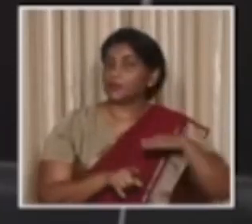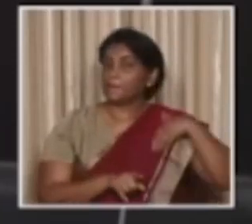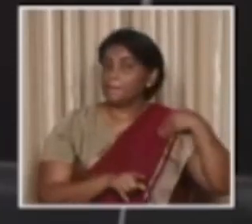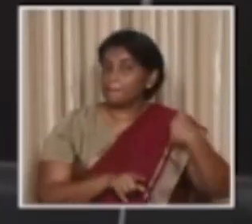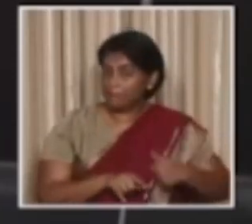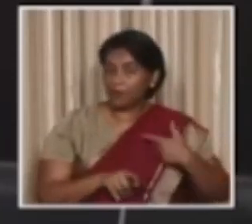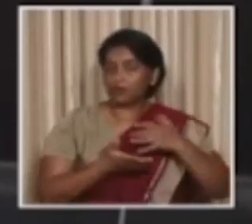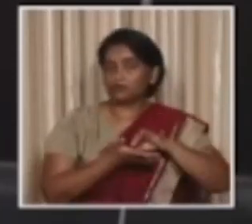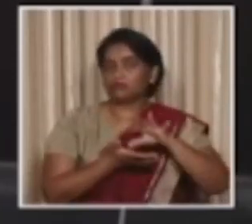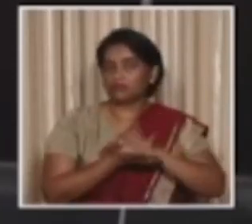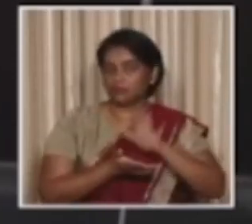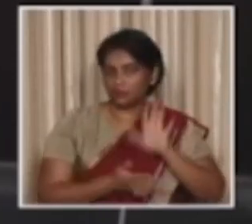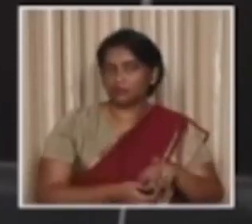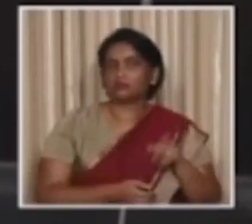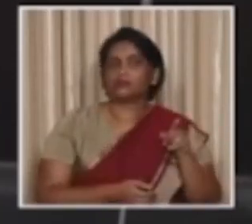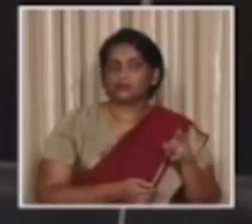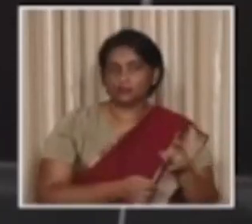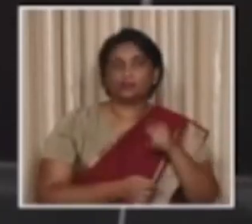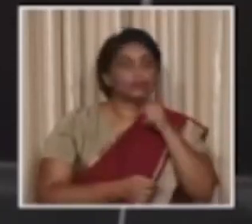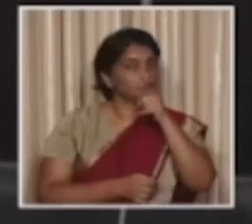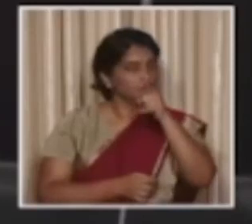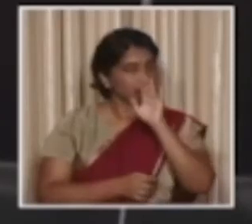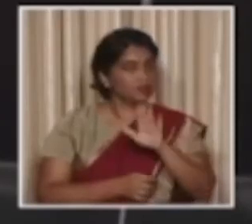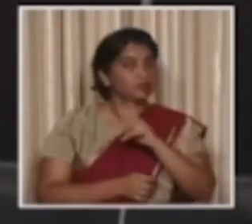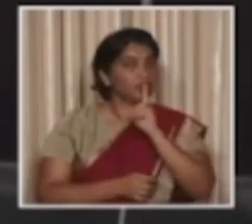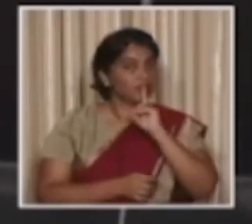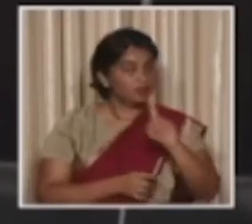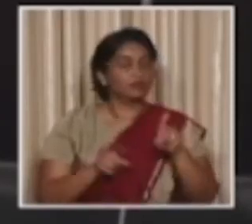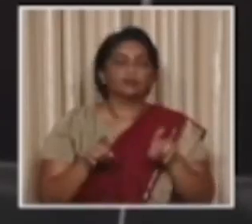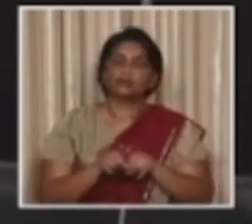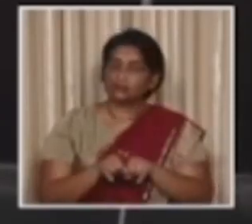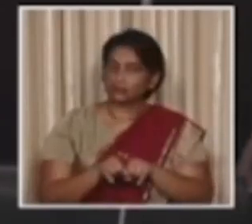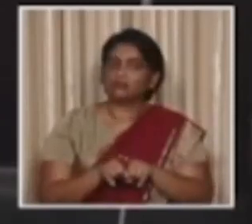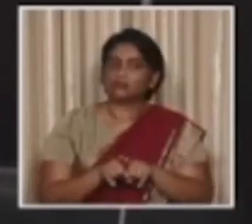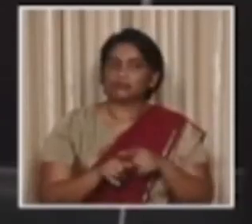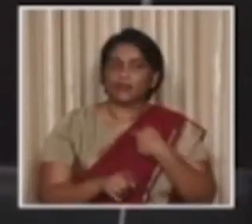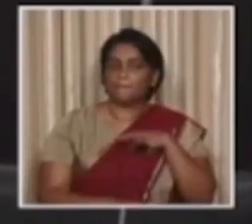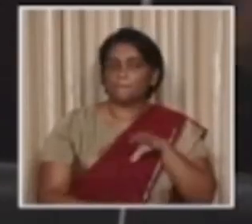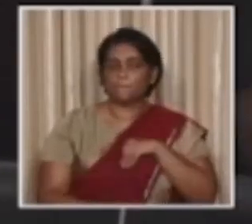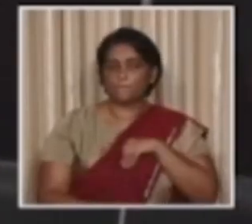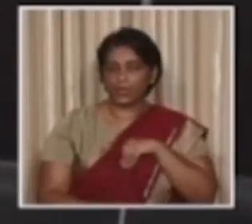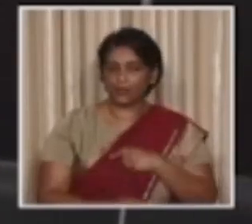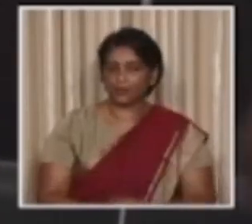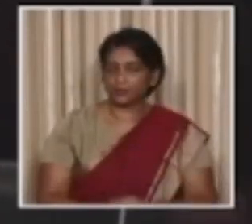ප්‍රමුඛතාවයට පත් කළ යුතු යන්න ඔබතුමා සඳහන් කරන එක මා